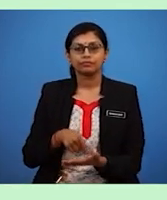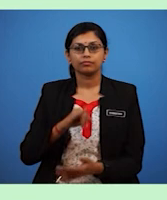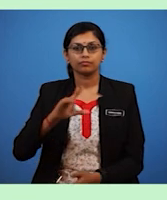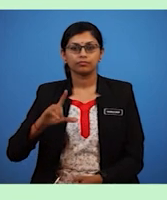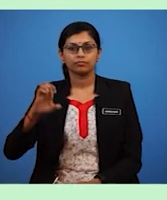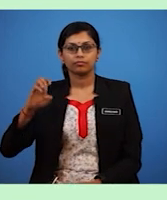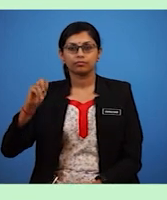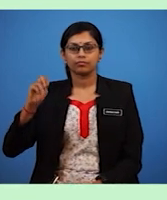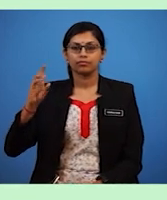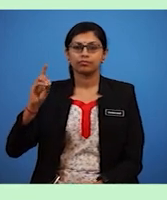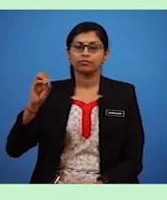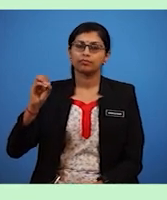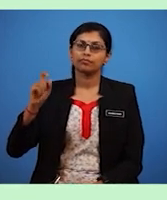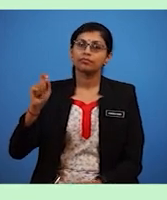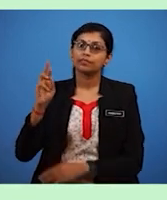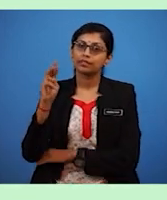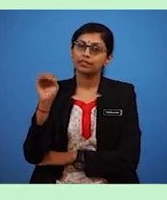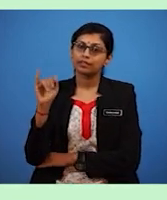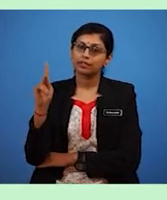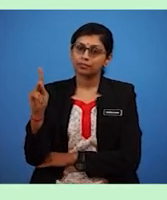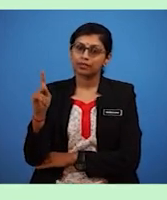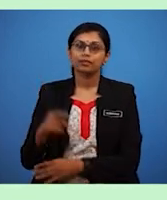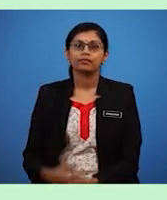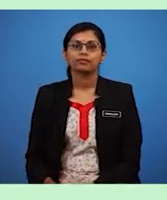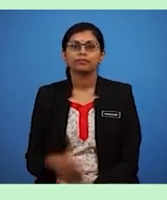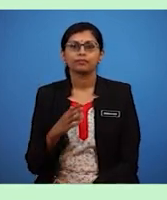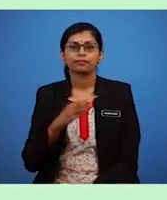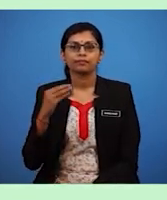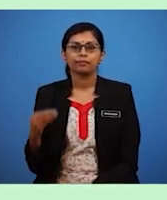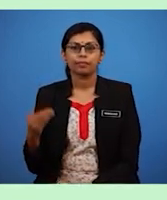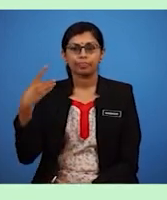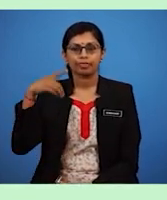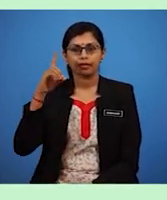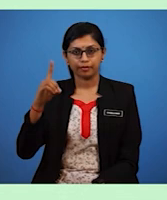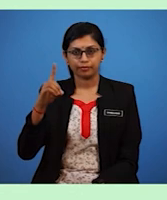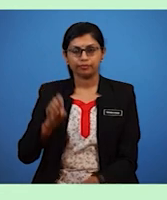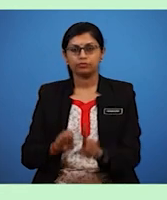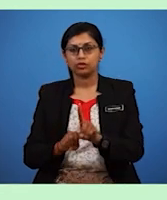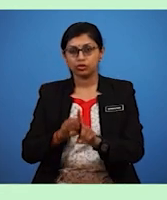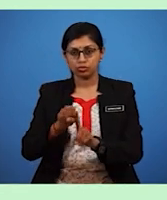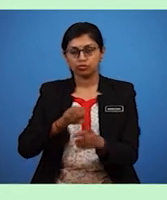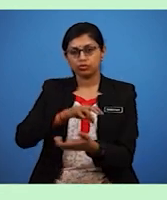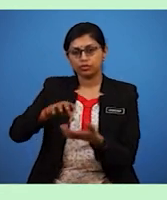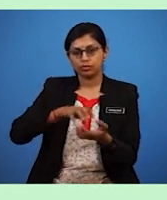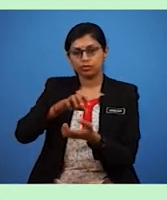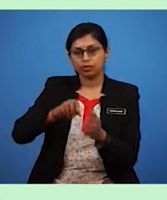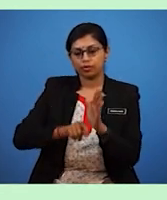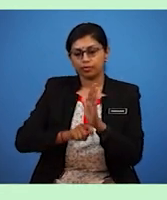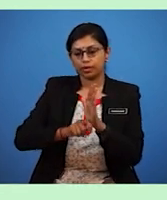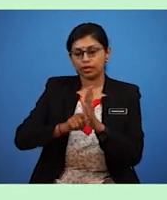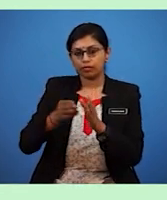ini ialah endotermik. Dan D. Suhu campuran